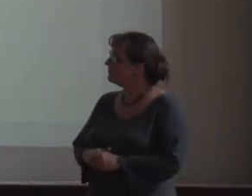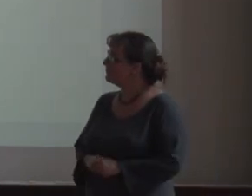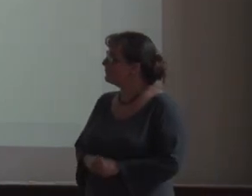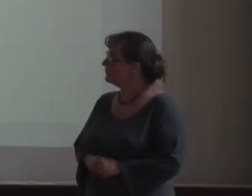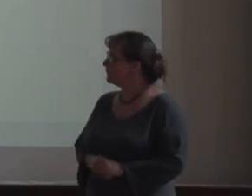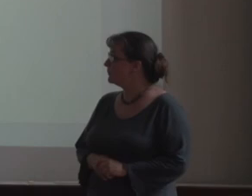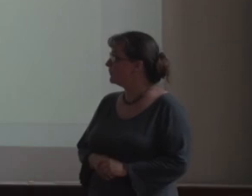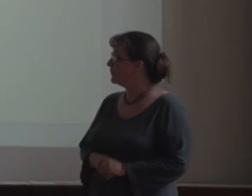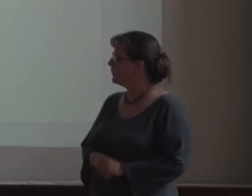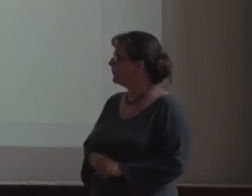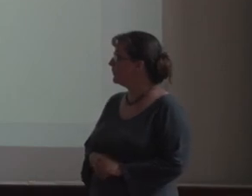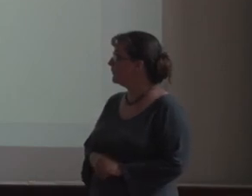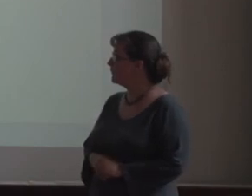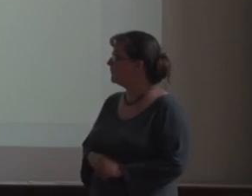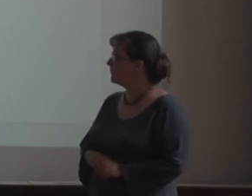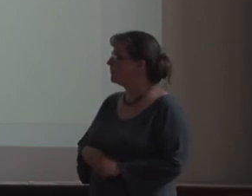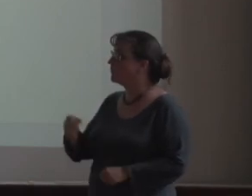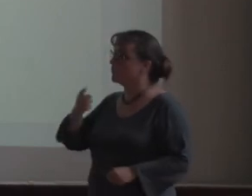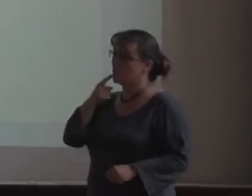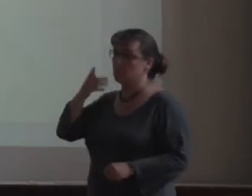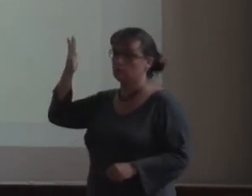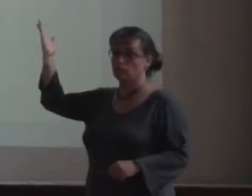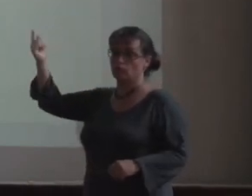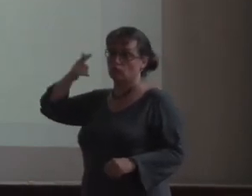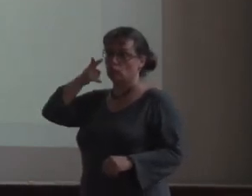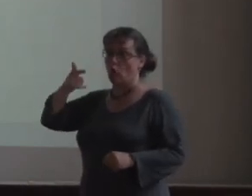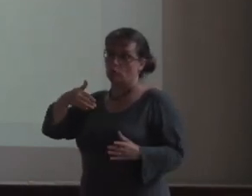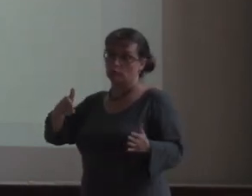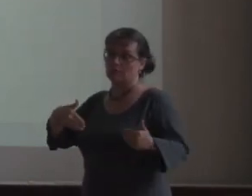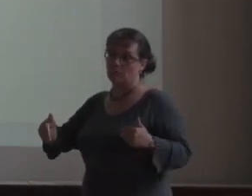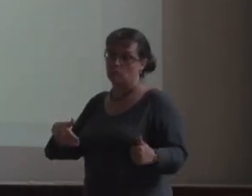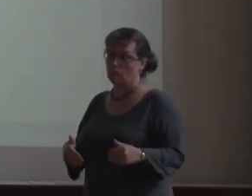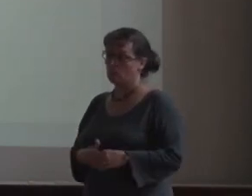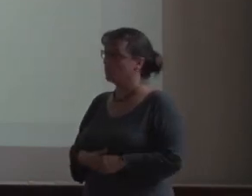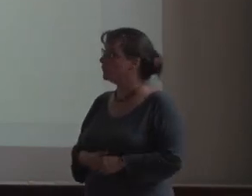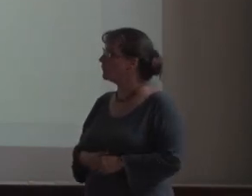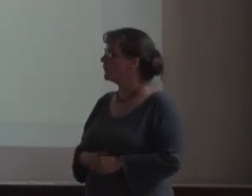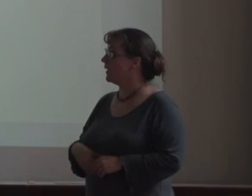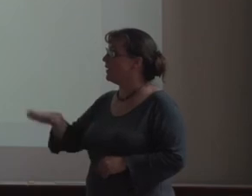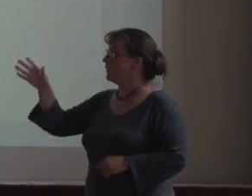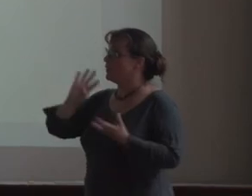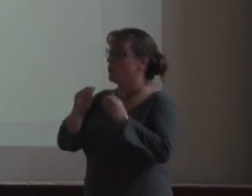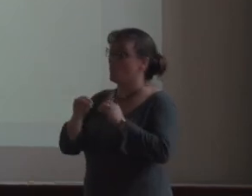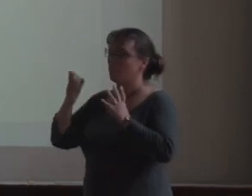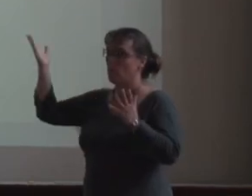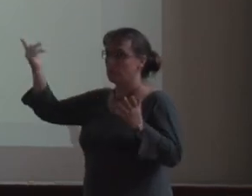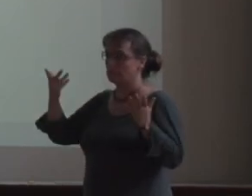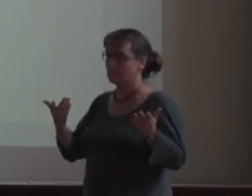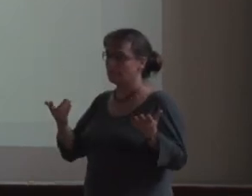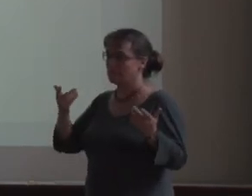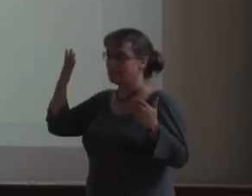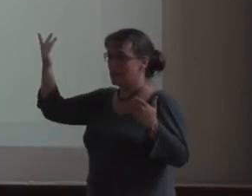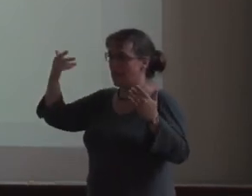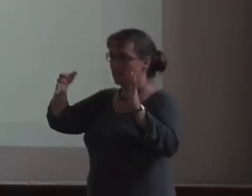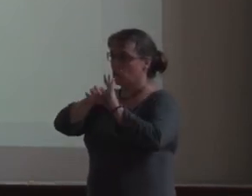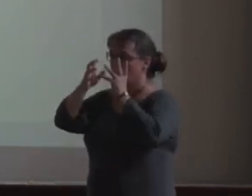avec ça, on a quelque chose qui fonctionne. Alors le souci avec ça, c'est que c'est une version excessivement simpliste il